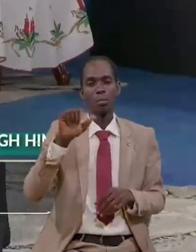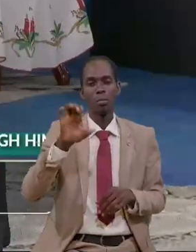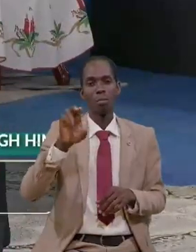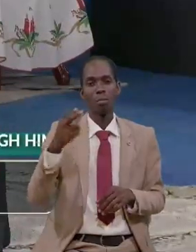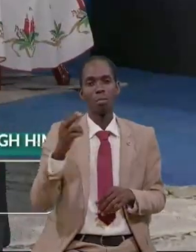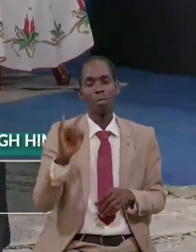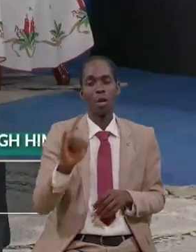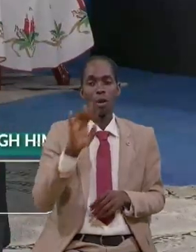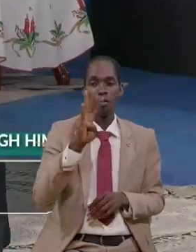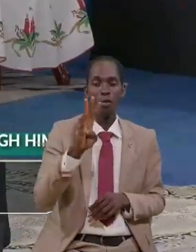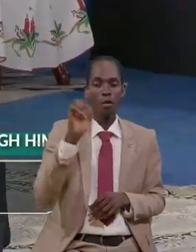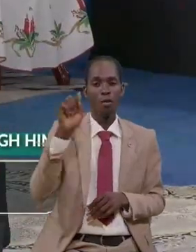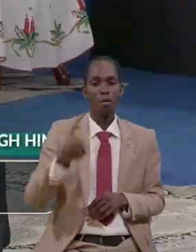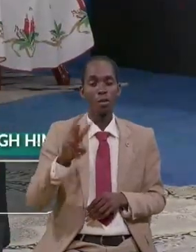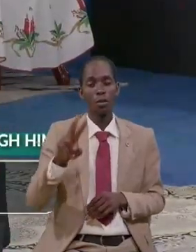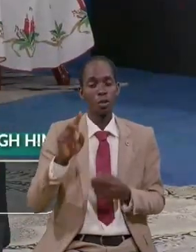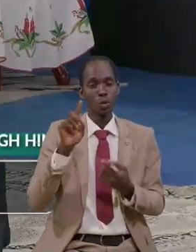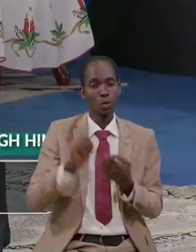Malachie 4, 2.